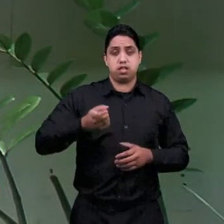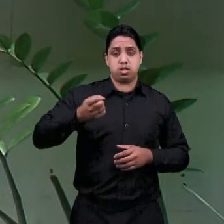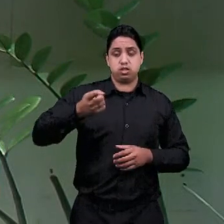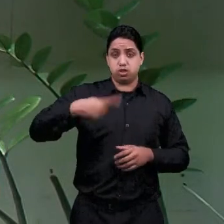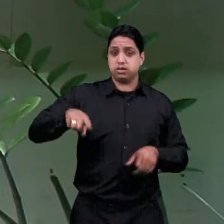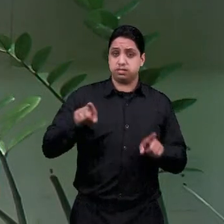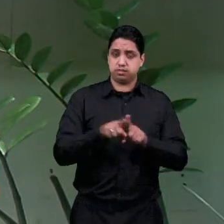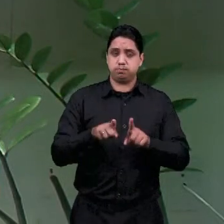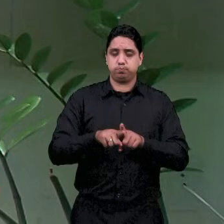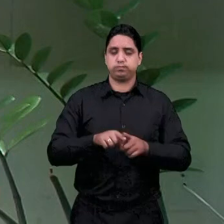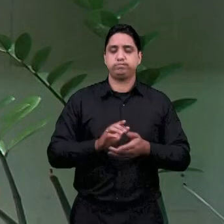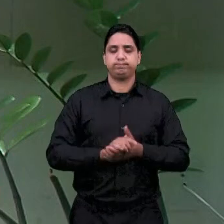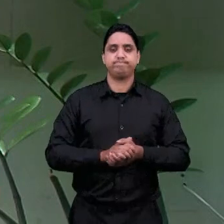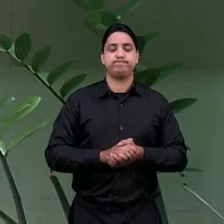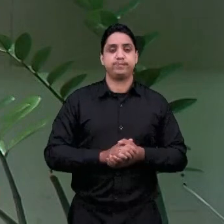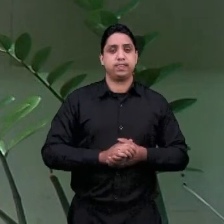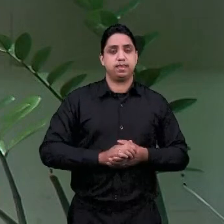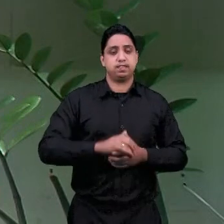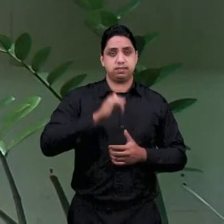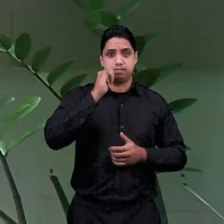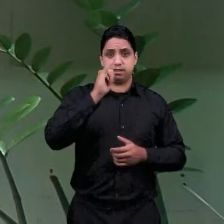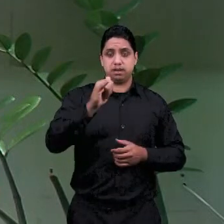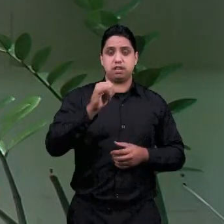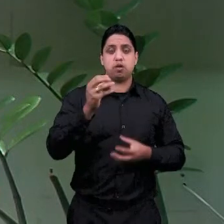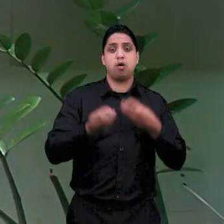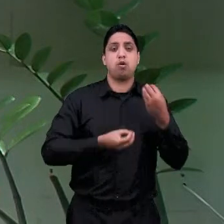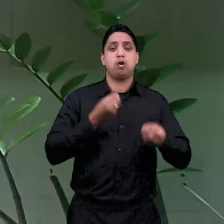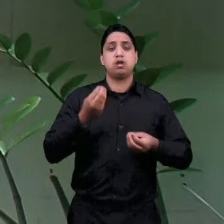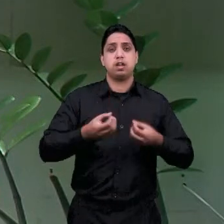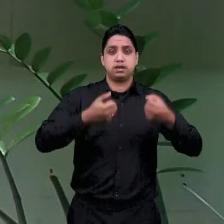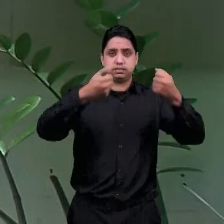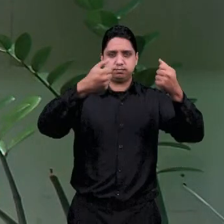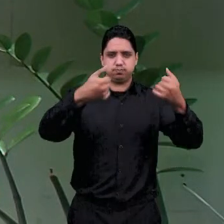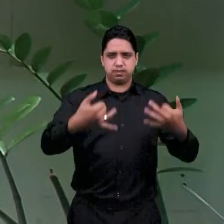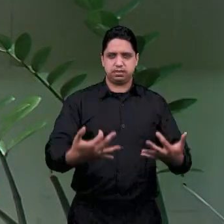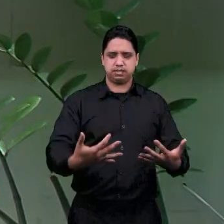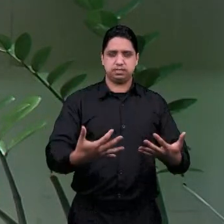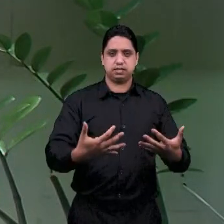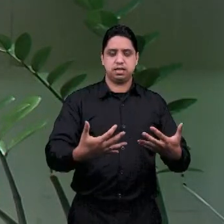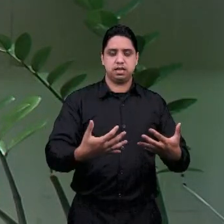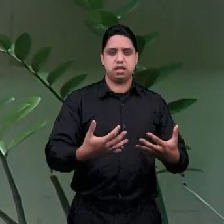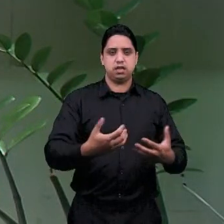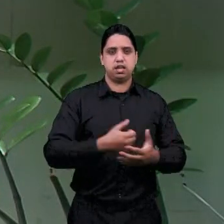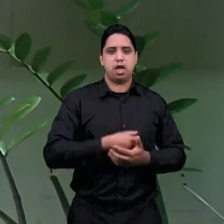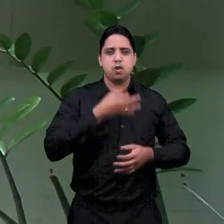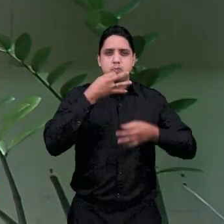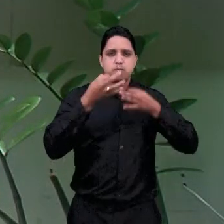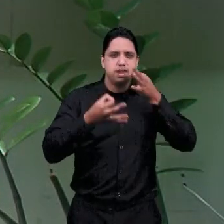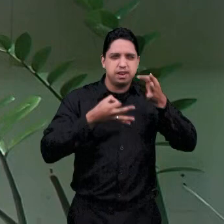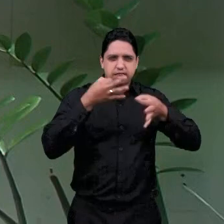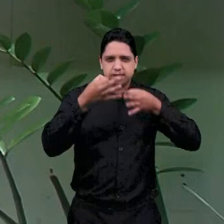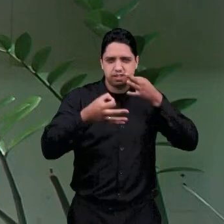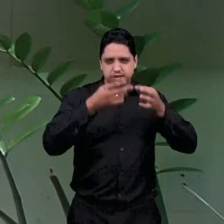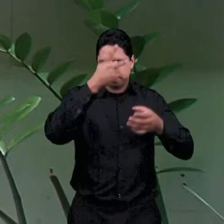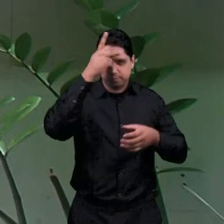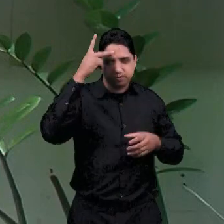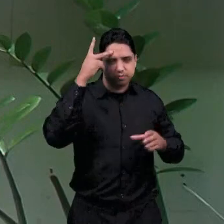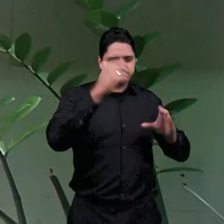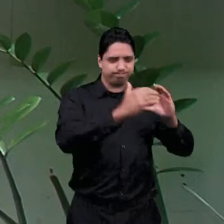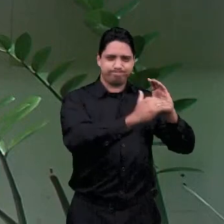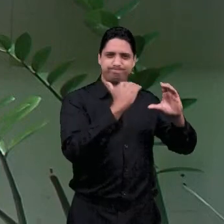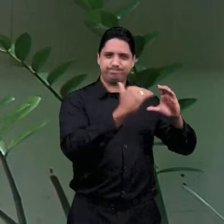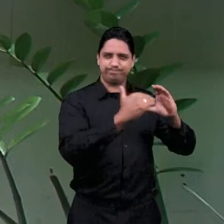ici concerne les commentaires que nous avons reçus des personnes,